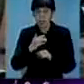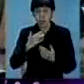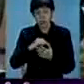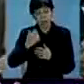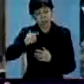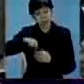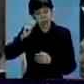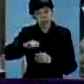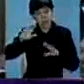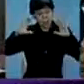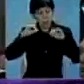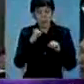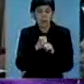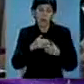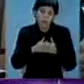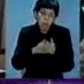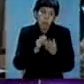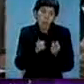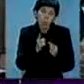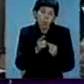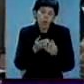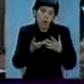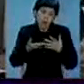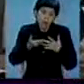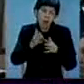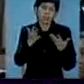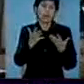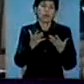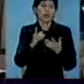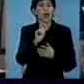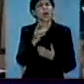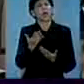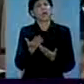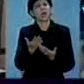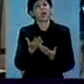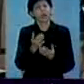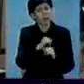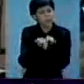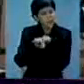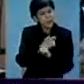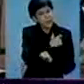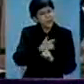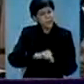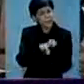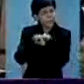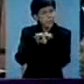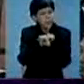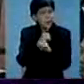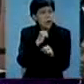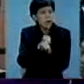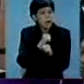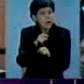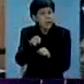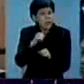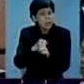การไม่ไปไหนเลยไหนล่ะครับคนจงรักภักดีปกป้องสถาบันทำไมไม่เอา